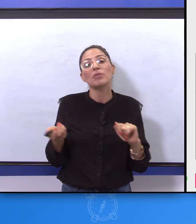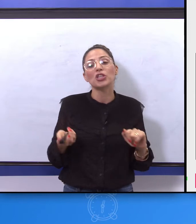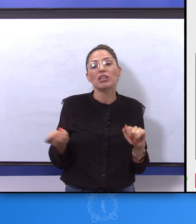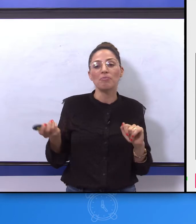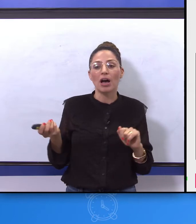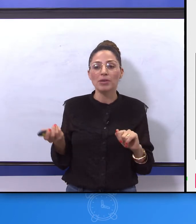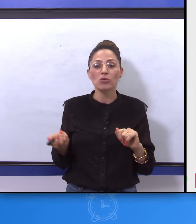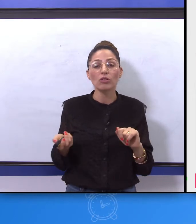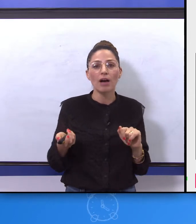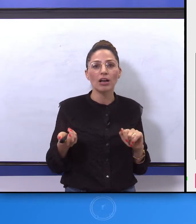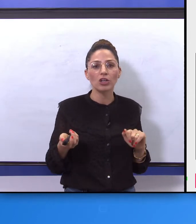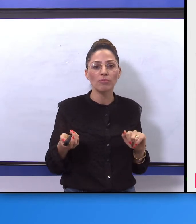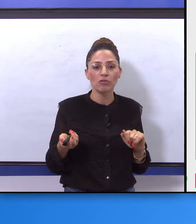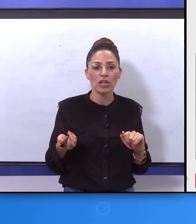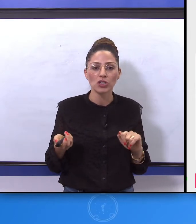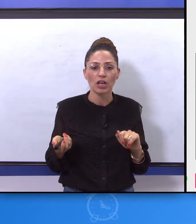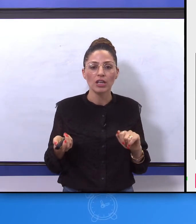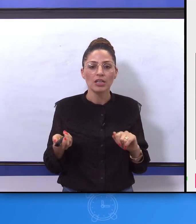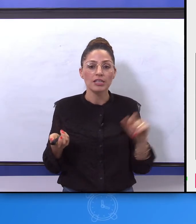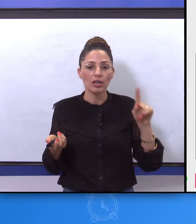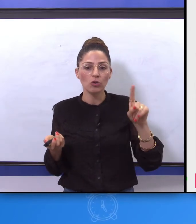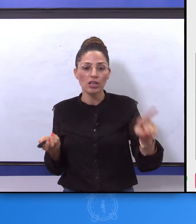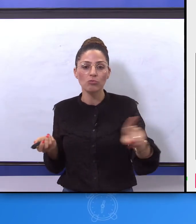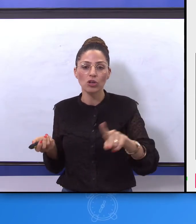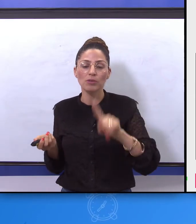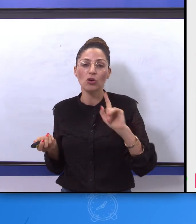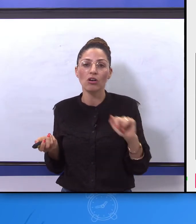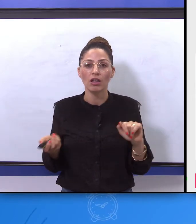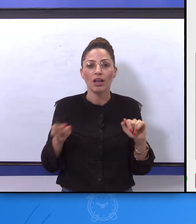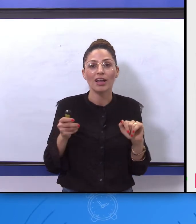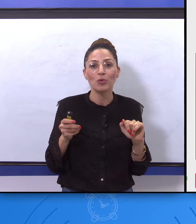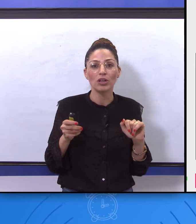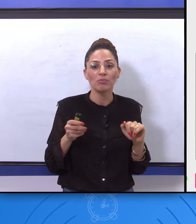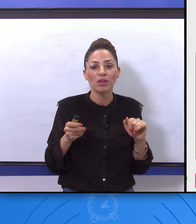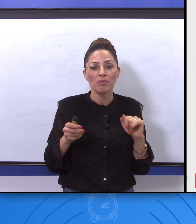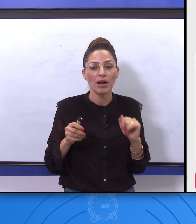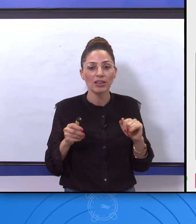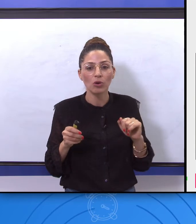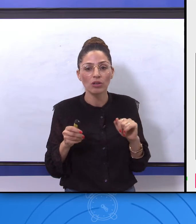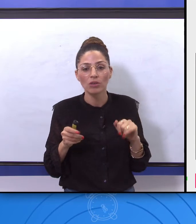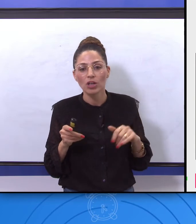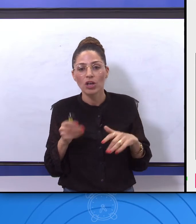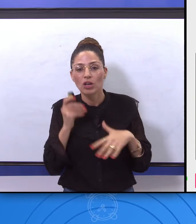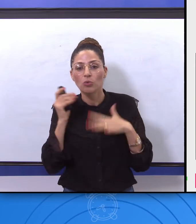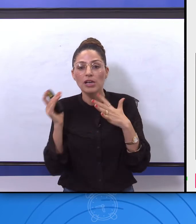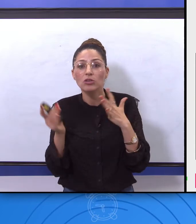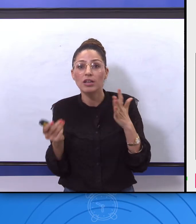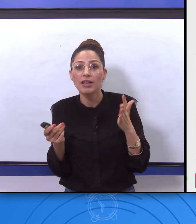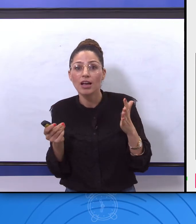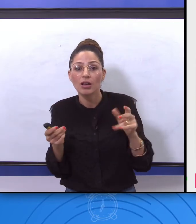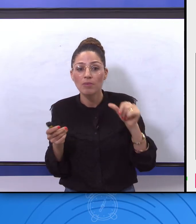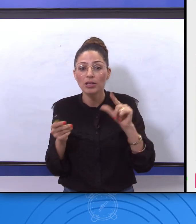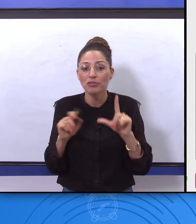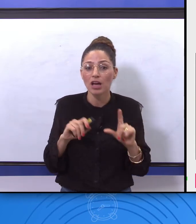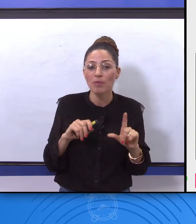היא משתמשת בהרבה צורות מעגליות בעבודה שלה. תסתכלו על הדמויות בתוך העיגולים. מה אתם רואים? אולי זאת